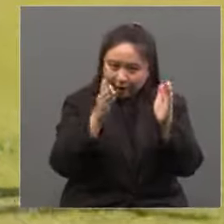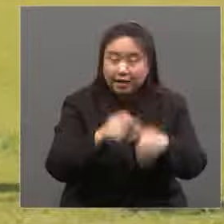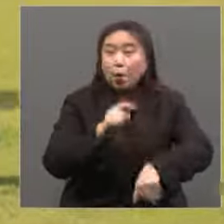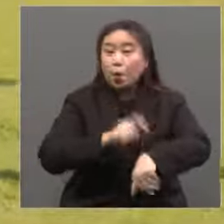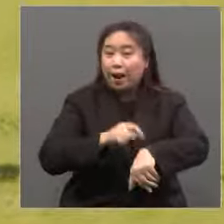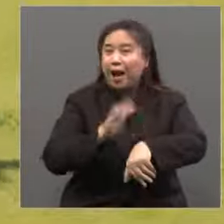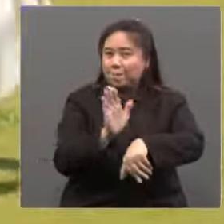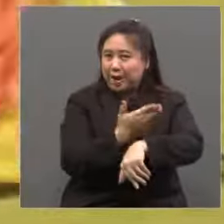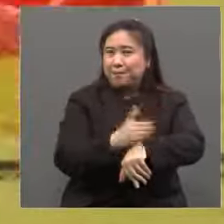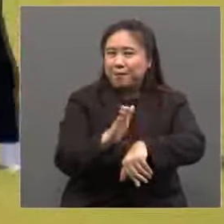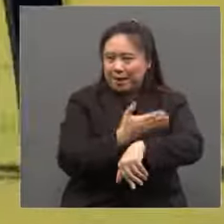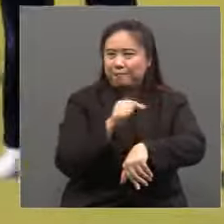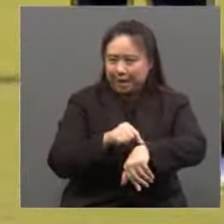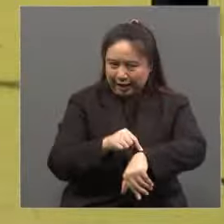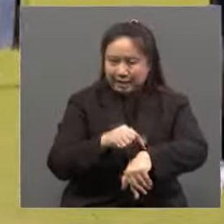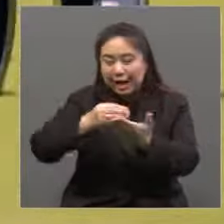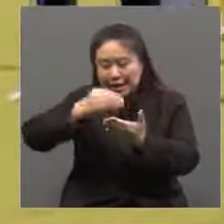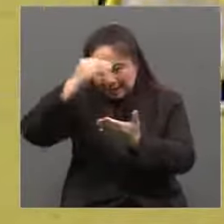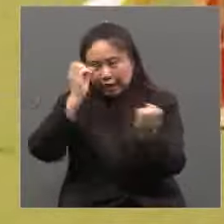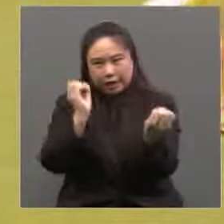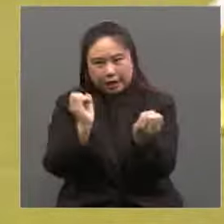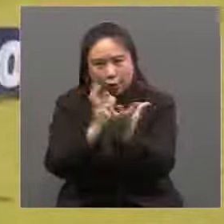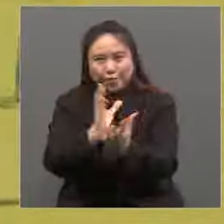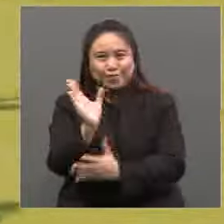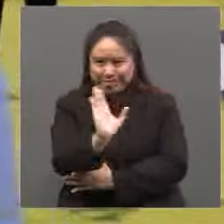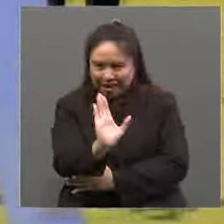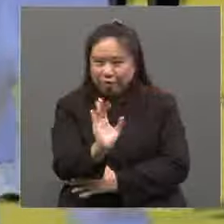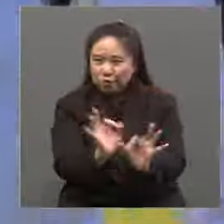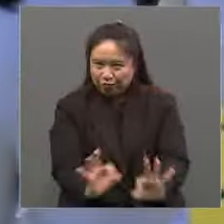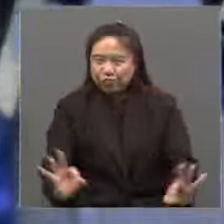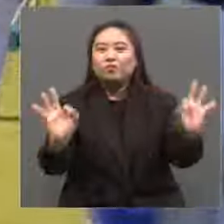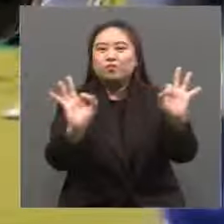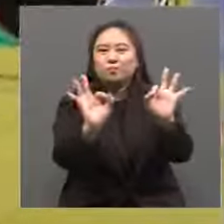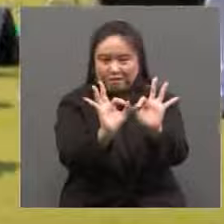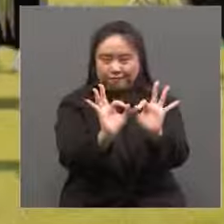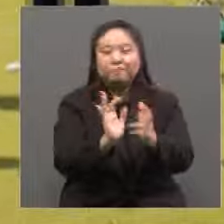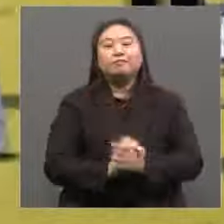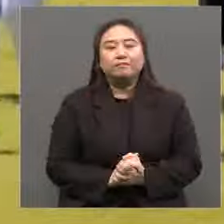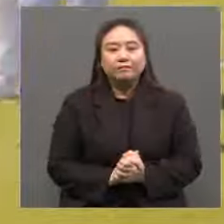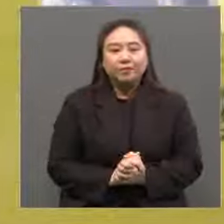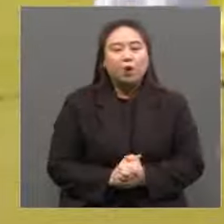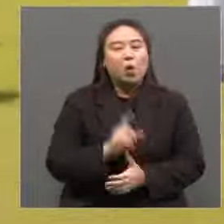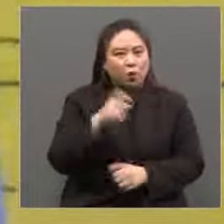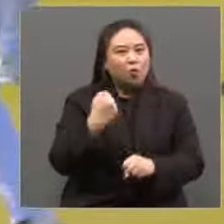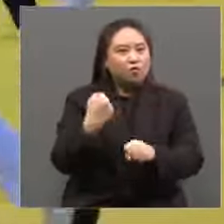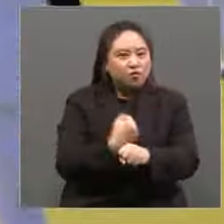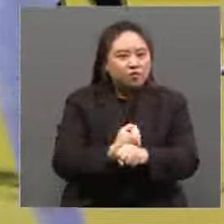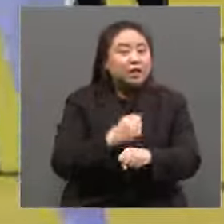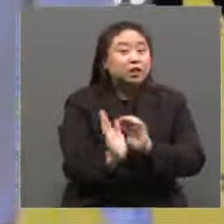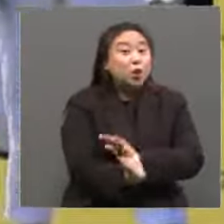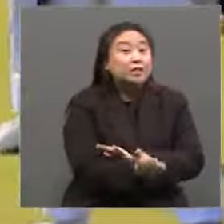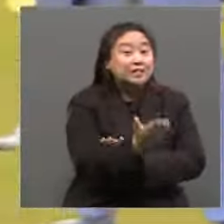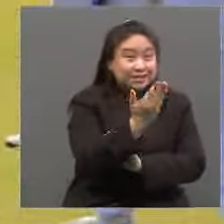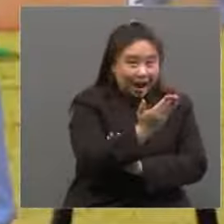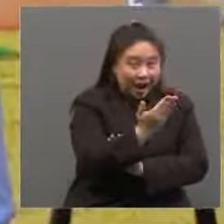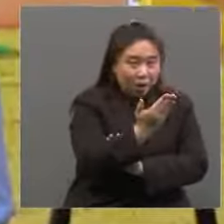ในการฝึกซ้อมเพื่อไม่ให้กระทบกับการเรียนจึงเป็นสิ่งที่สำคัญเป็นอย่างมากโดยน้องๆจะต้องฝึกซ้อมในช่วงเช้าก่อนเข้า